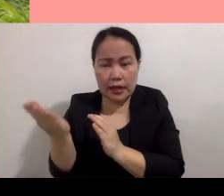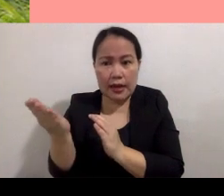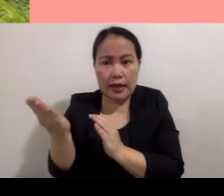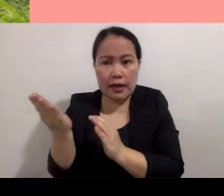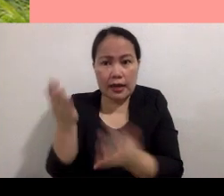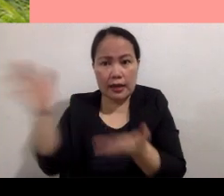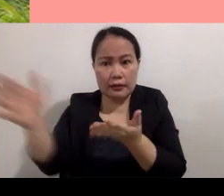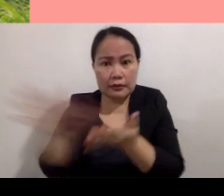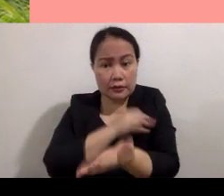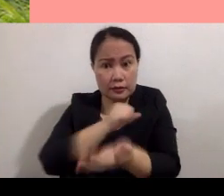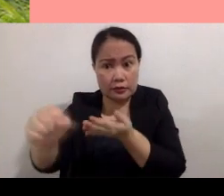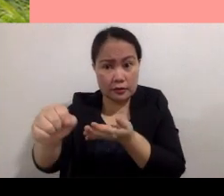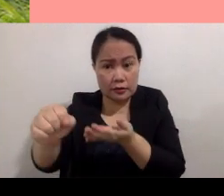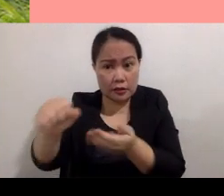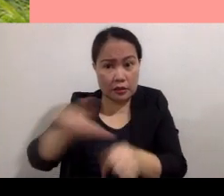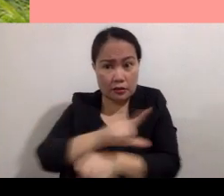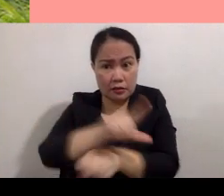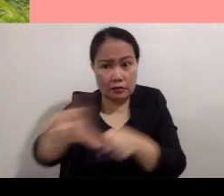larawan.